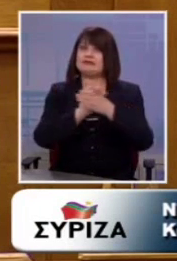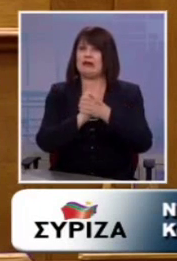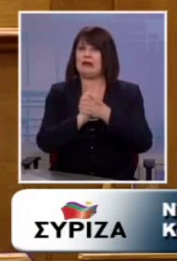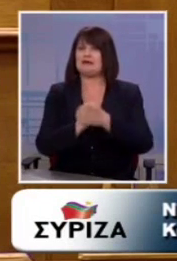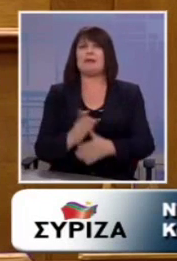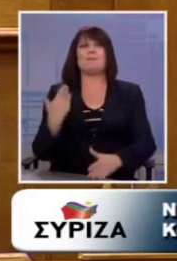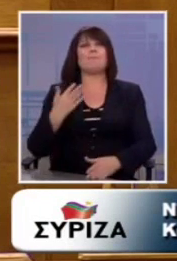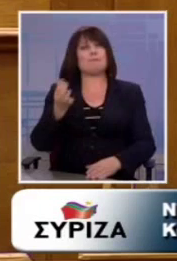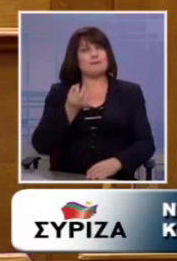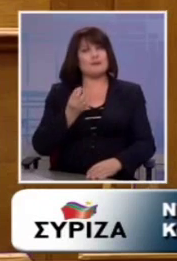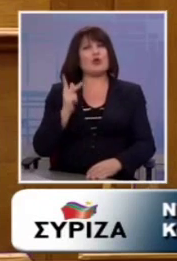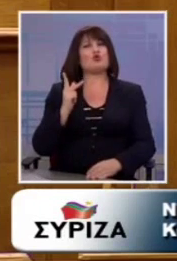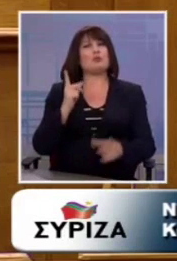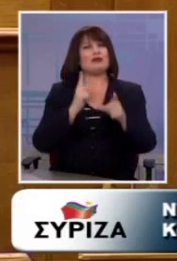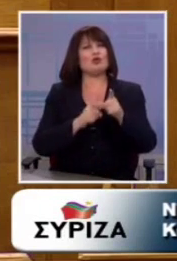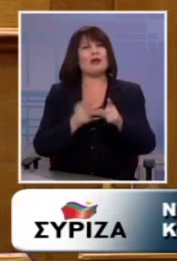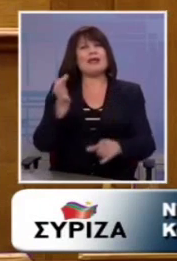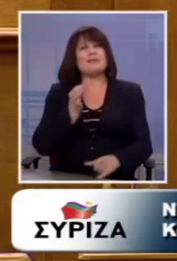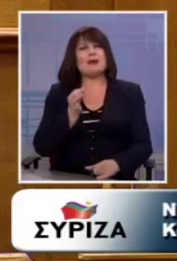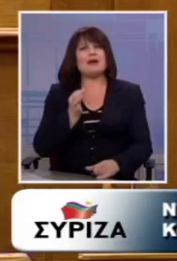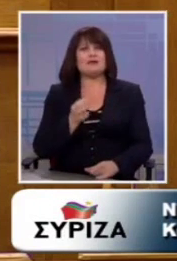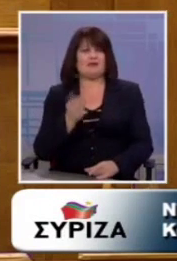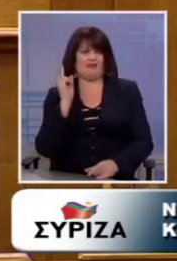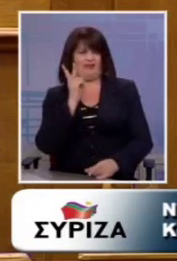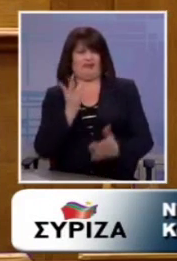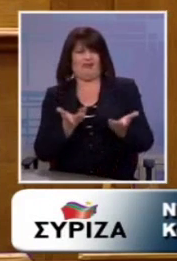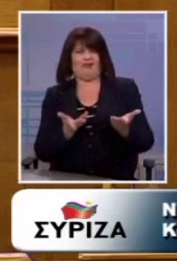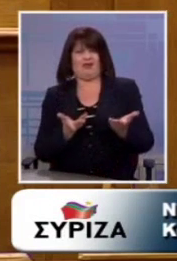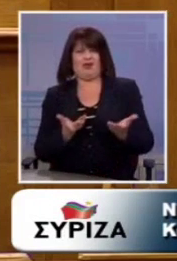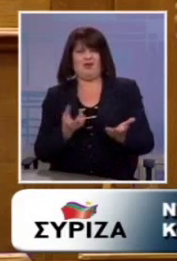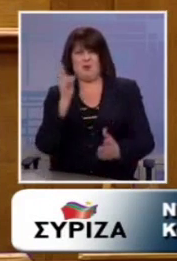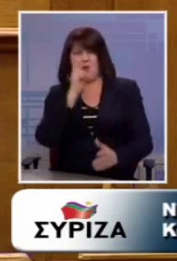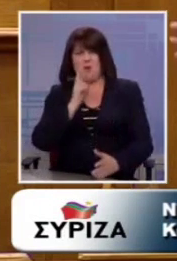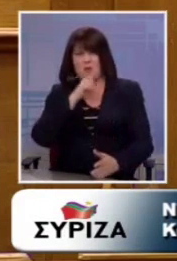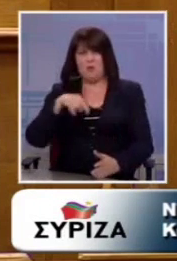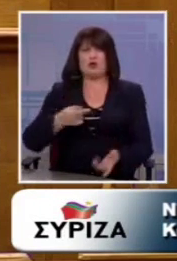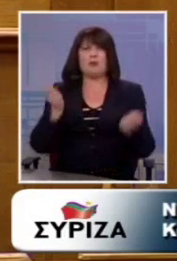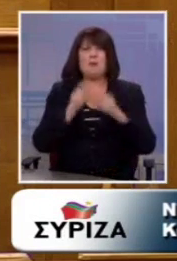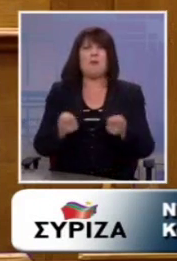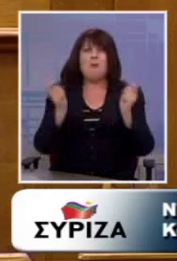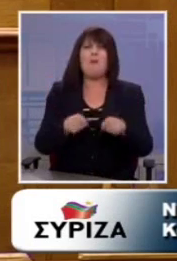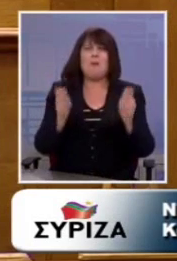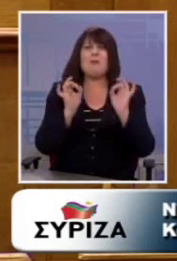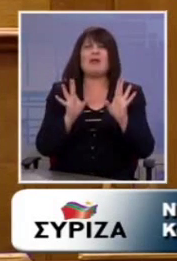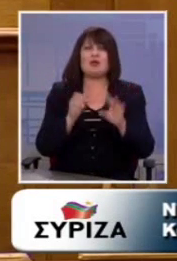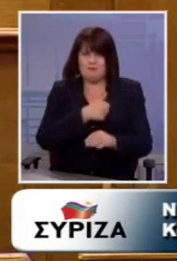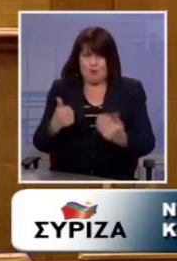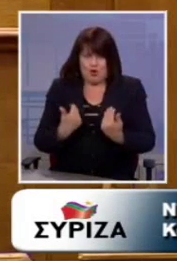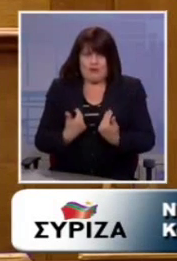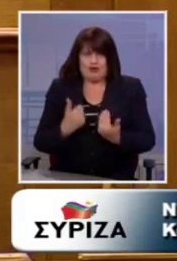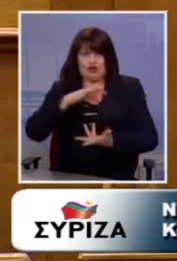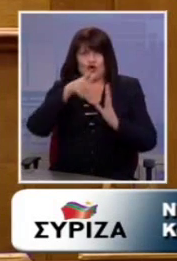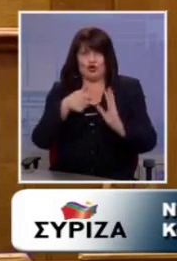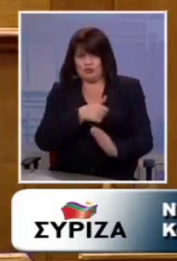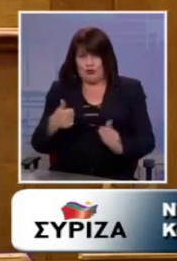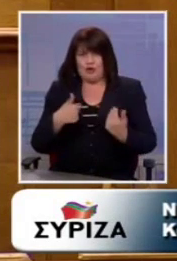ομιλητής, ο κύριος Κουτσούμπας, περίπου τις λιδόρισε. Ούτε Πούτιν, ούτε κανείς, τίποτα. Παγκόσμια μοναξιά. Δεν